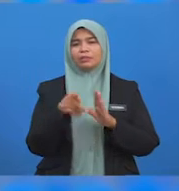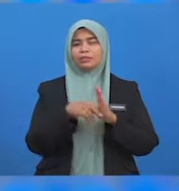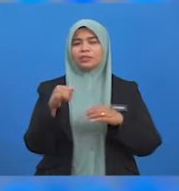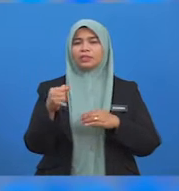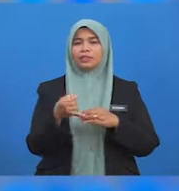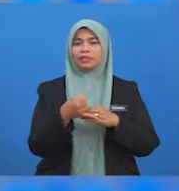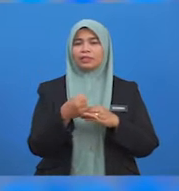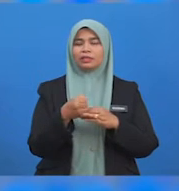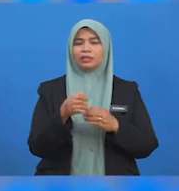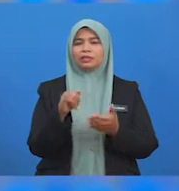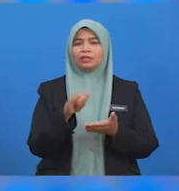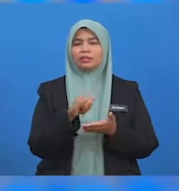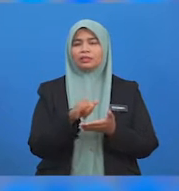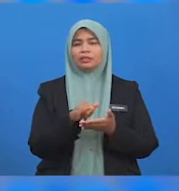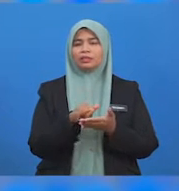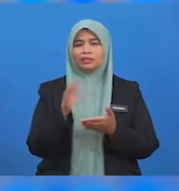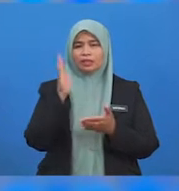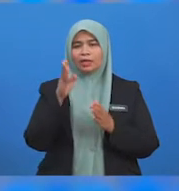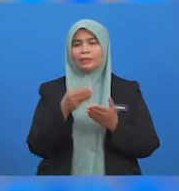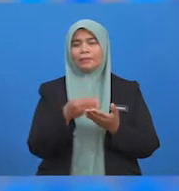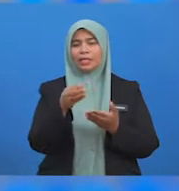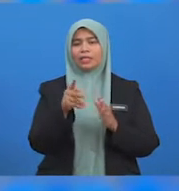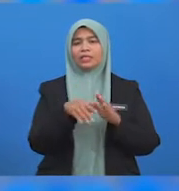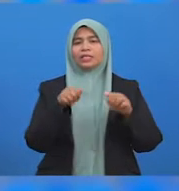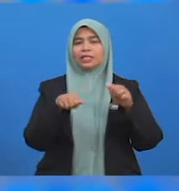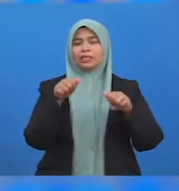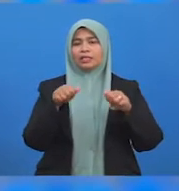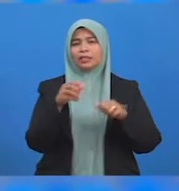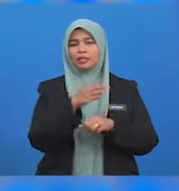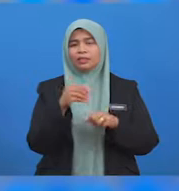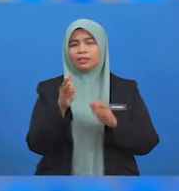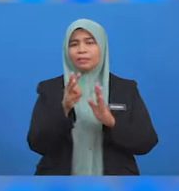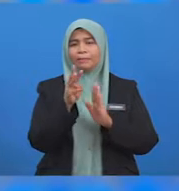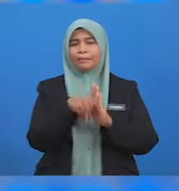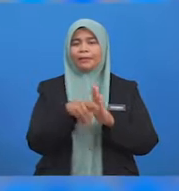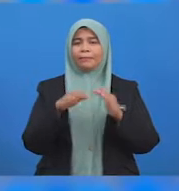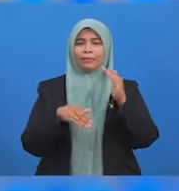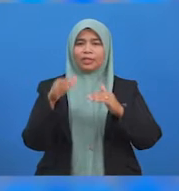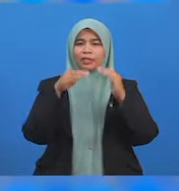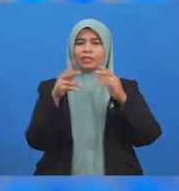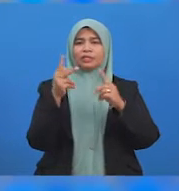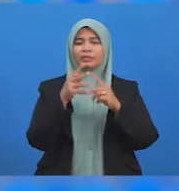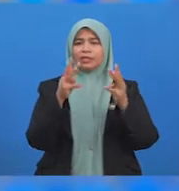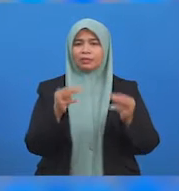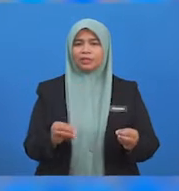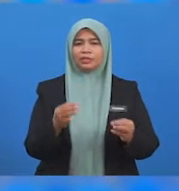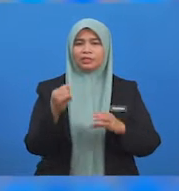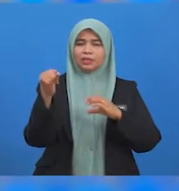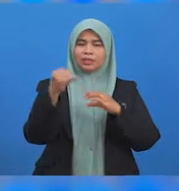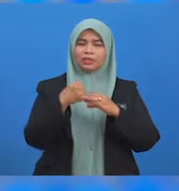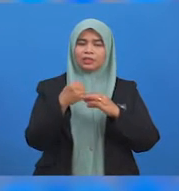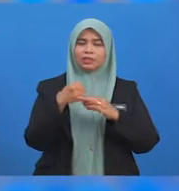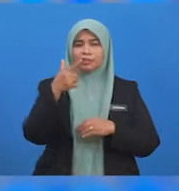jenayah. Sebab itu, dalam kesalahan hudud dan qisas, ditetapkan hukumannya. Sebagai